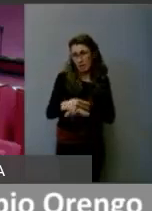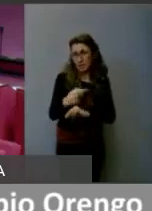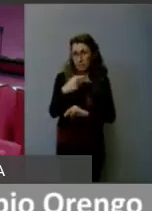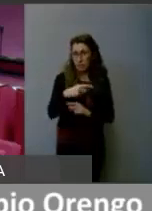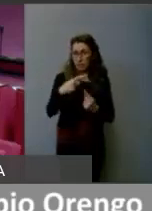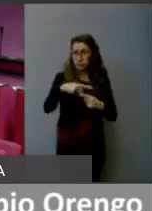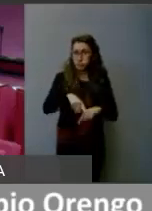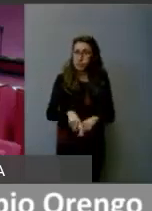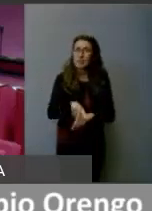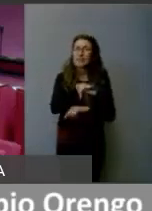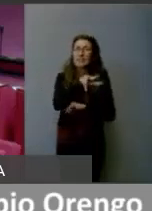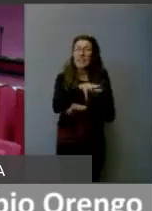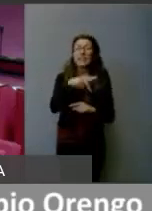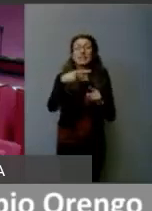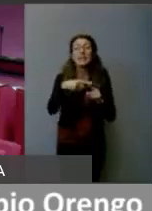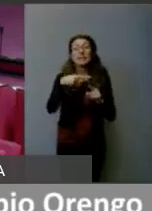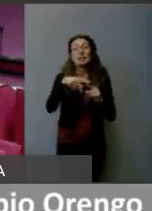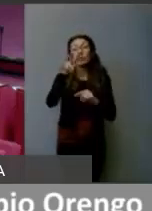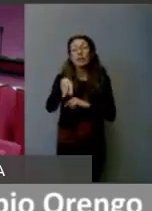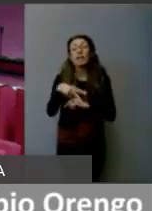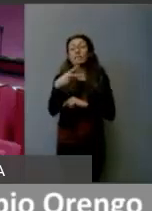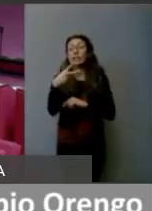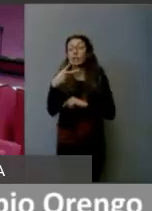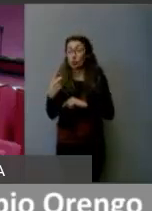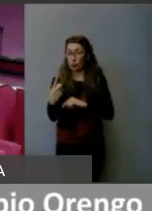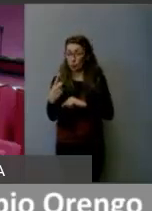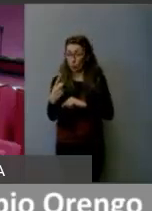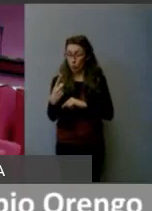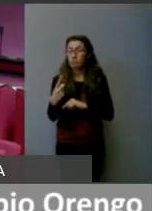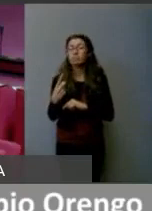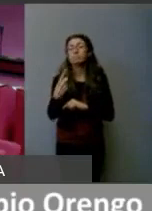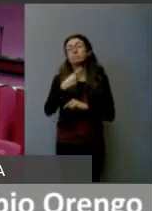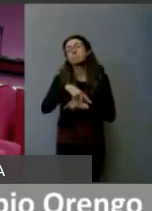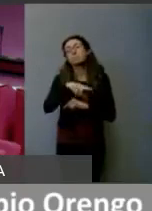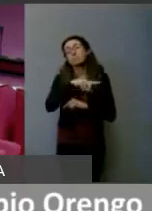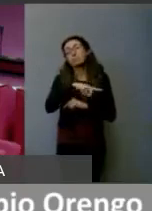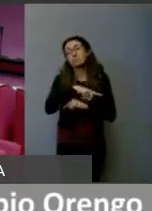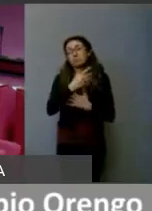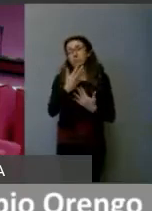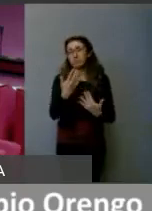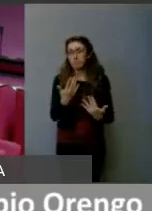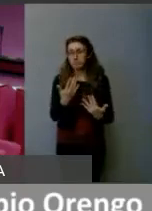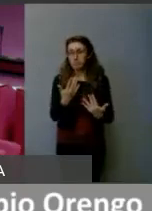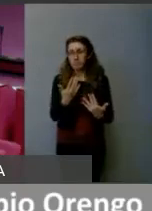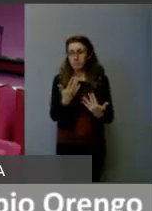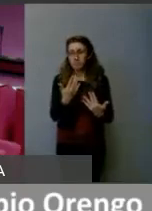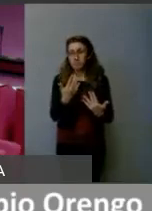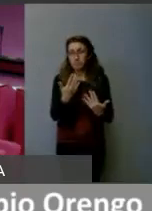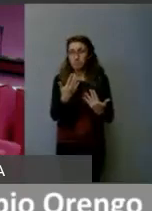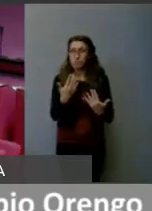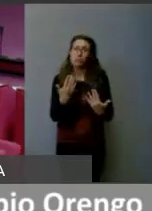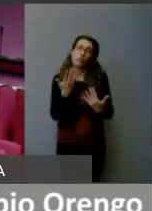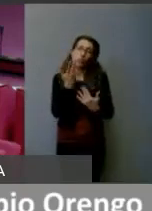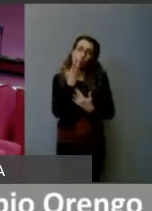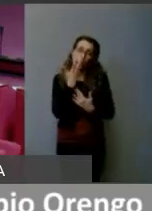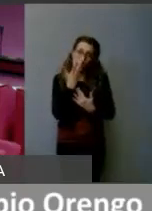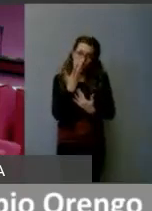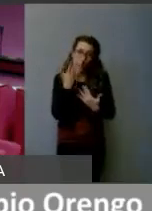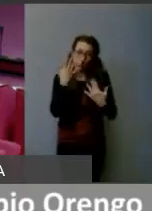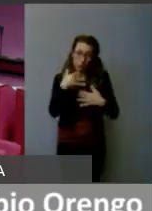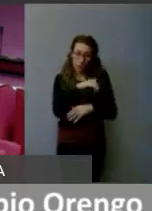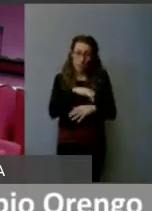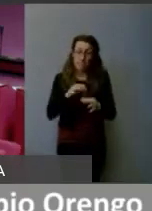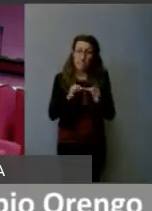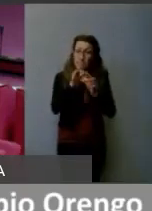settembre 2021, e chiediamo di recepire automaticamente quanto approvato all'unanimità nel municipio della